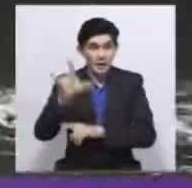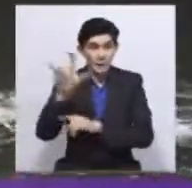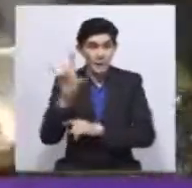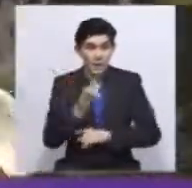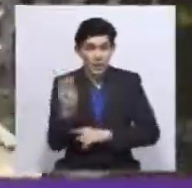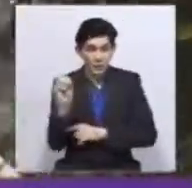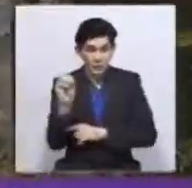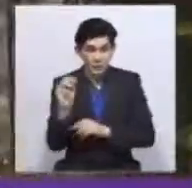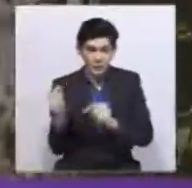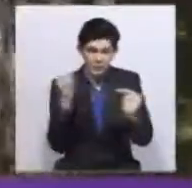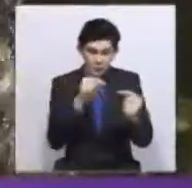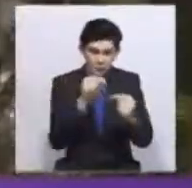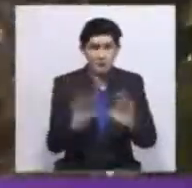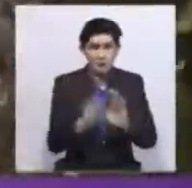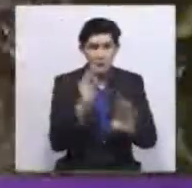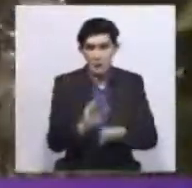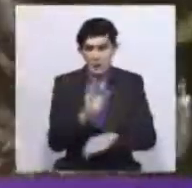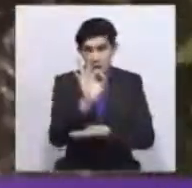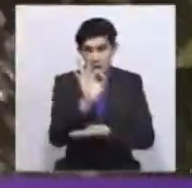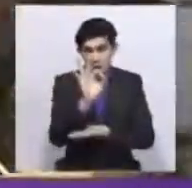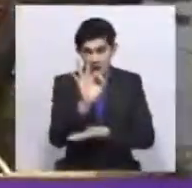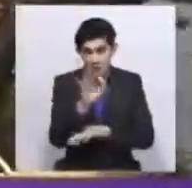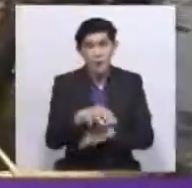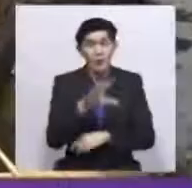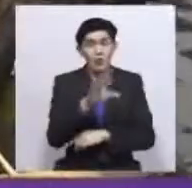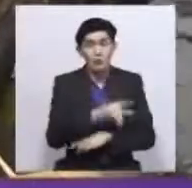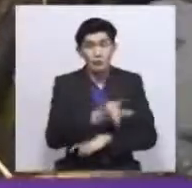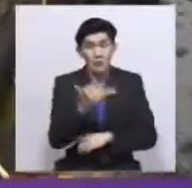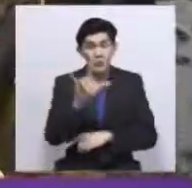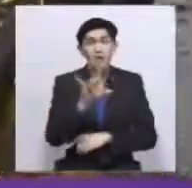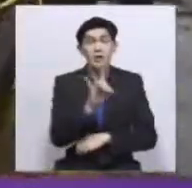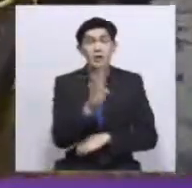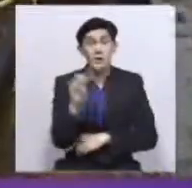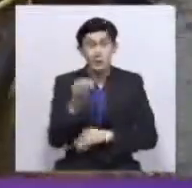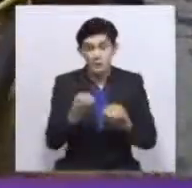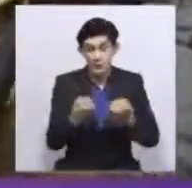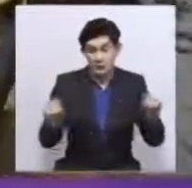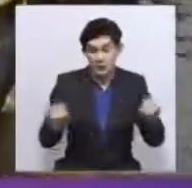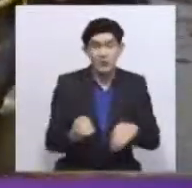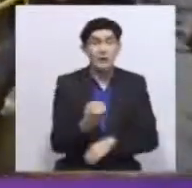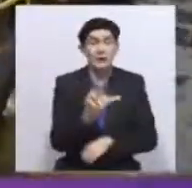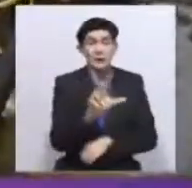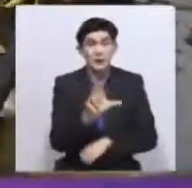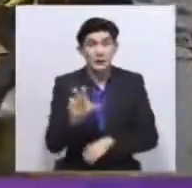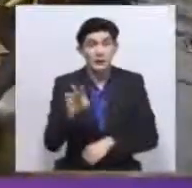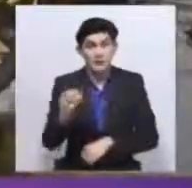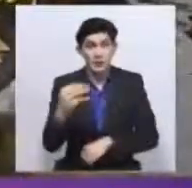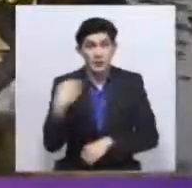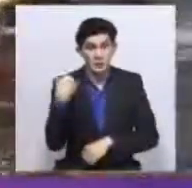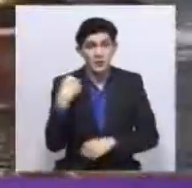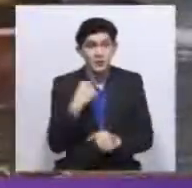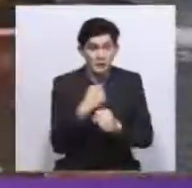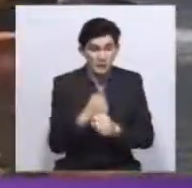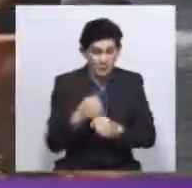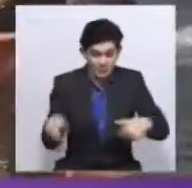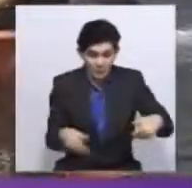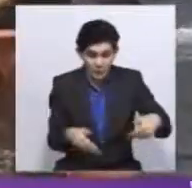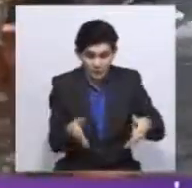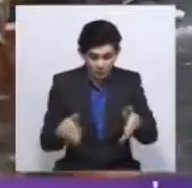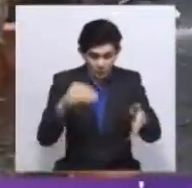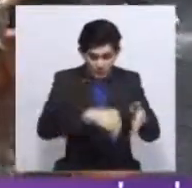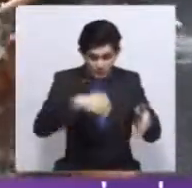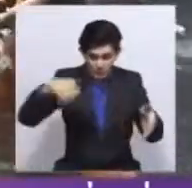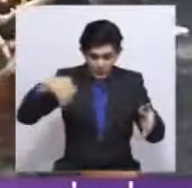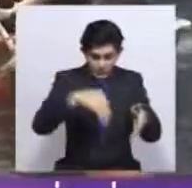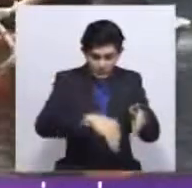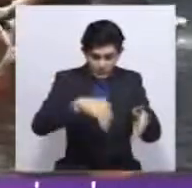อนเมืองถึงบริเวณประตู9ท่าอากาศยานดอนเมืองนะครับระยะทางประมาณ300เมตรโดยได้มีการร่วมกันขุดลอกดินเล